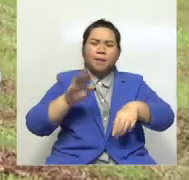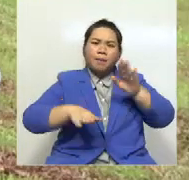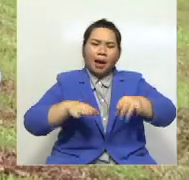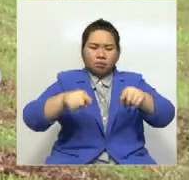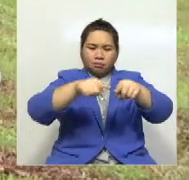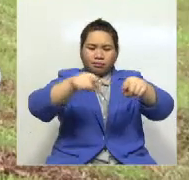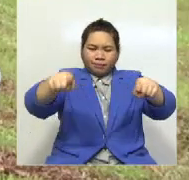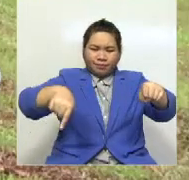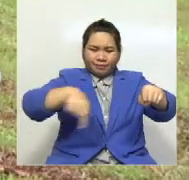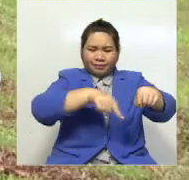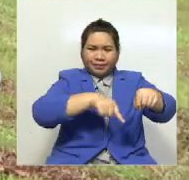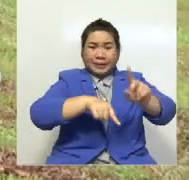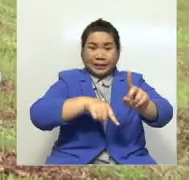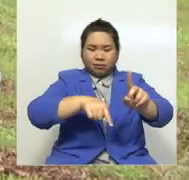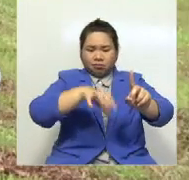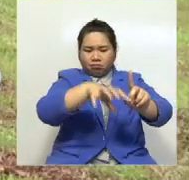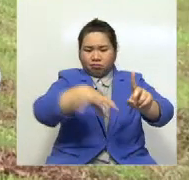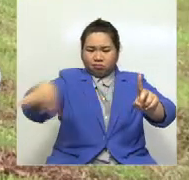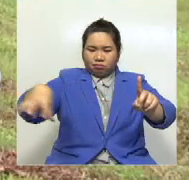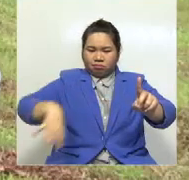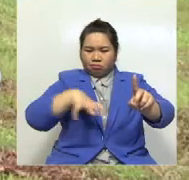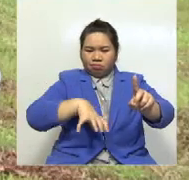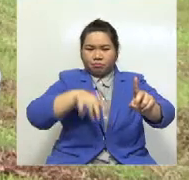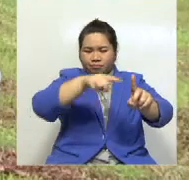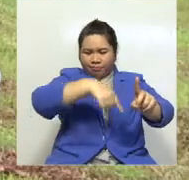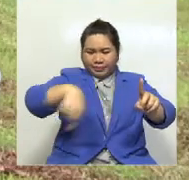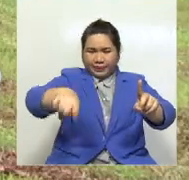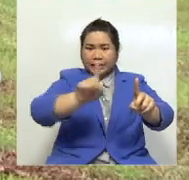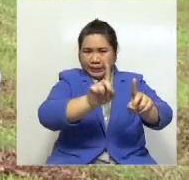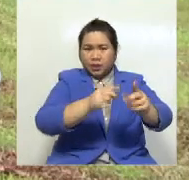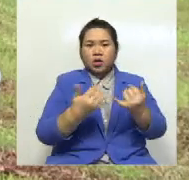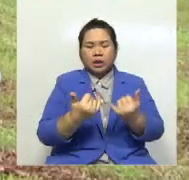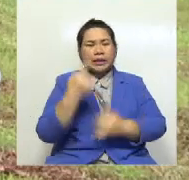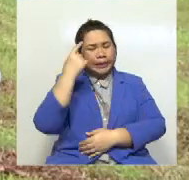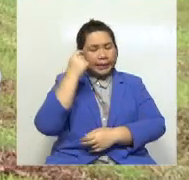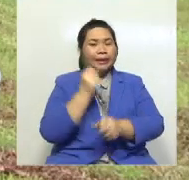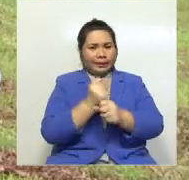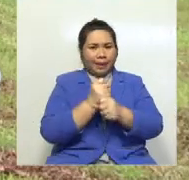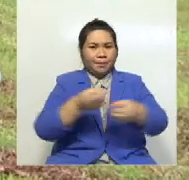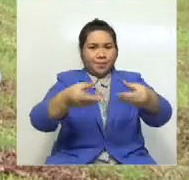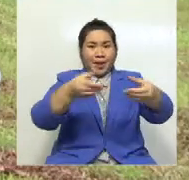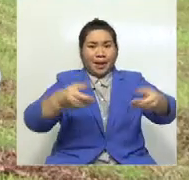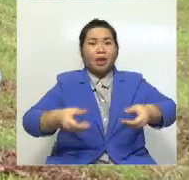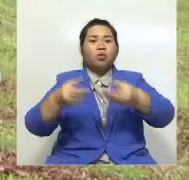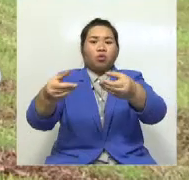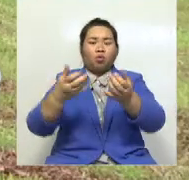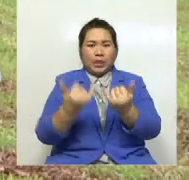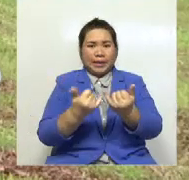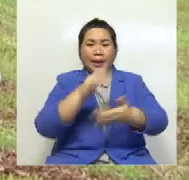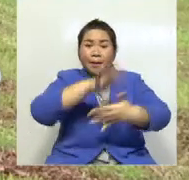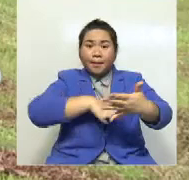ใน3นะของสนามฟุตบอลทีนี้สำคัญที่สุดตอนนี้เรากำลังวางสเก็ตวันนี้จะส่งรายงานเสร็จแล้วหลังจากวัน